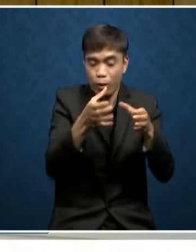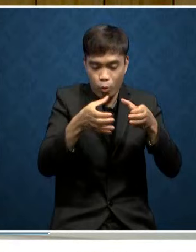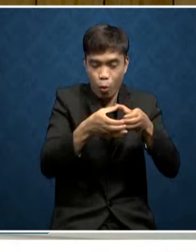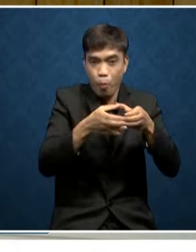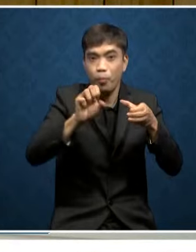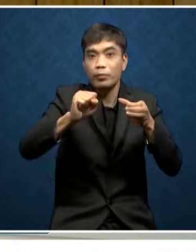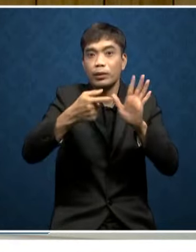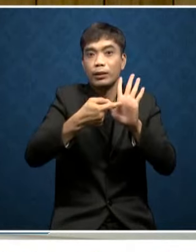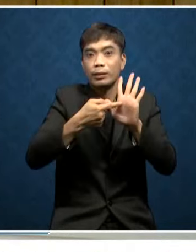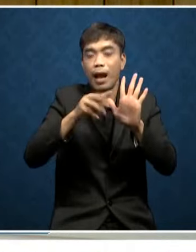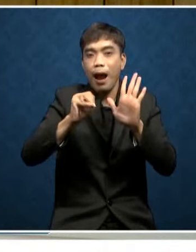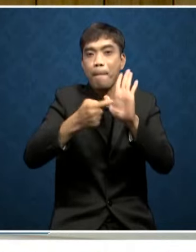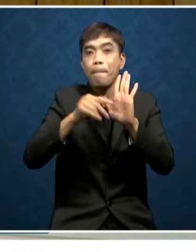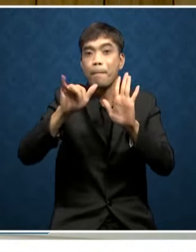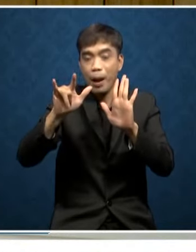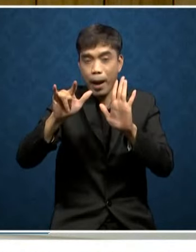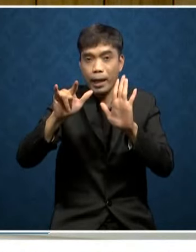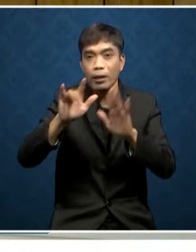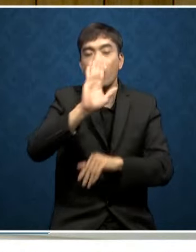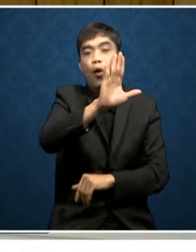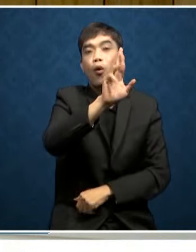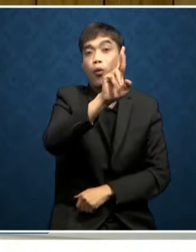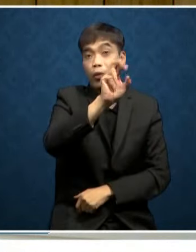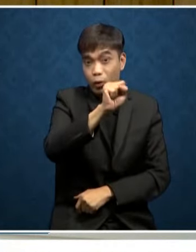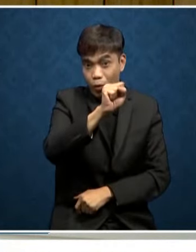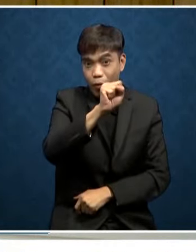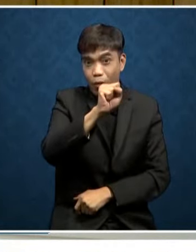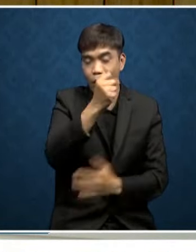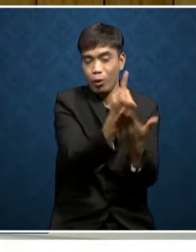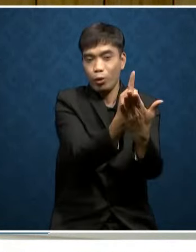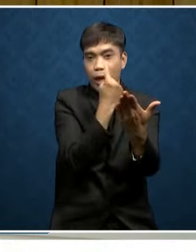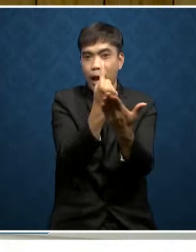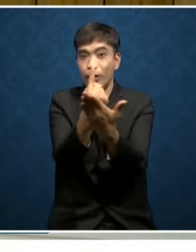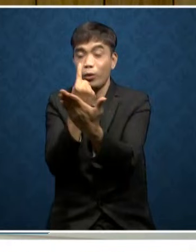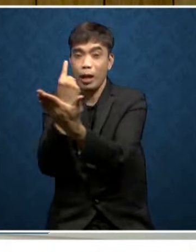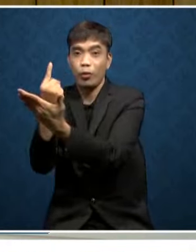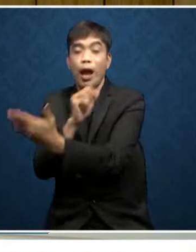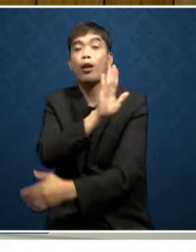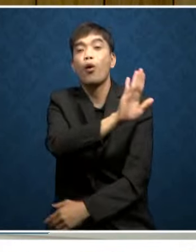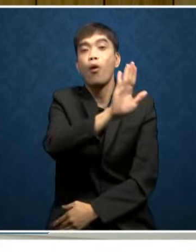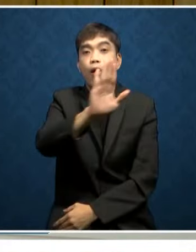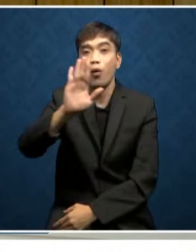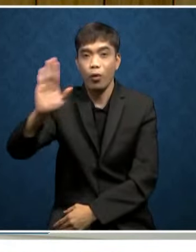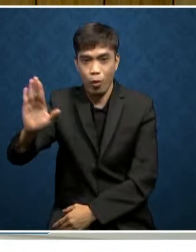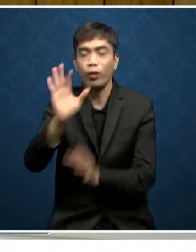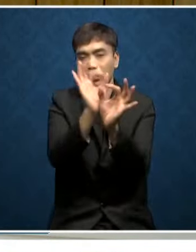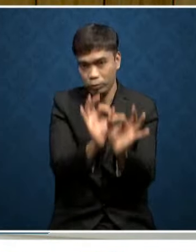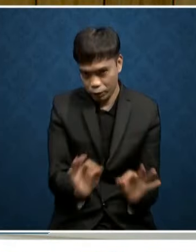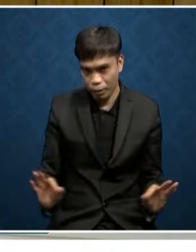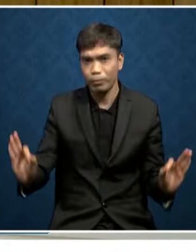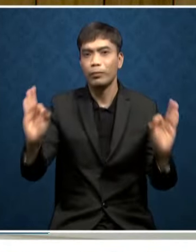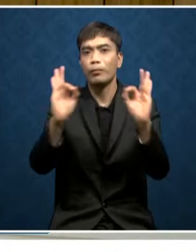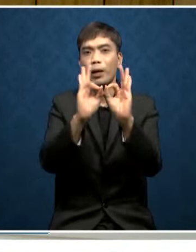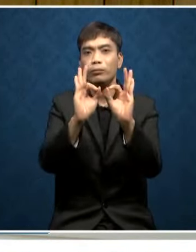ญของสหภาพรัฐสภาโดยเป็นตัวแทนจากกลุ่มภูมิรัฐศาสตร์จึงมีความสำคัญยิ่